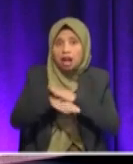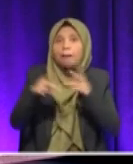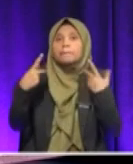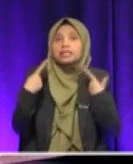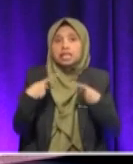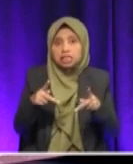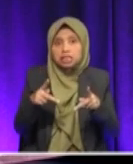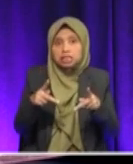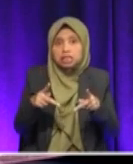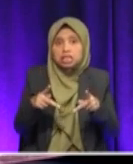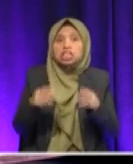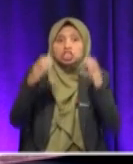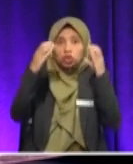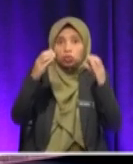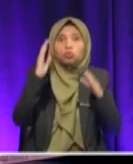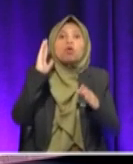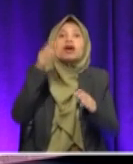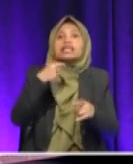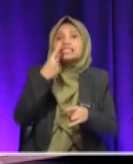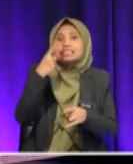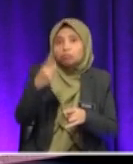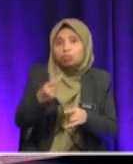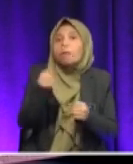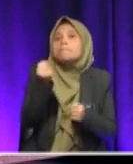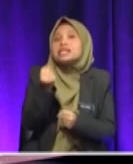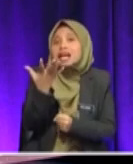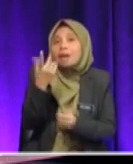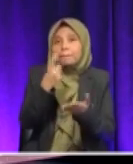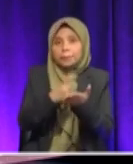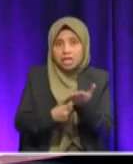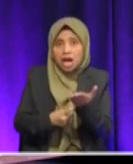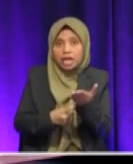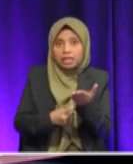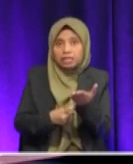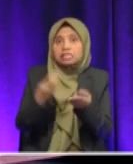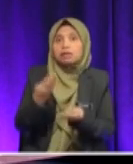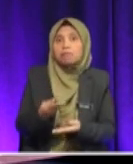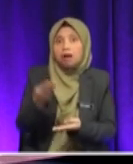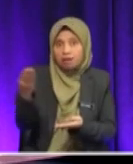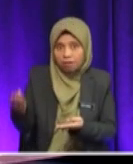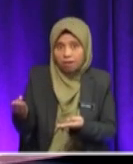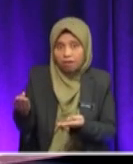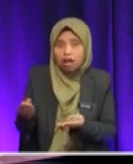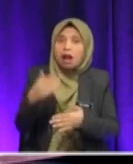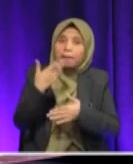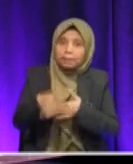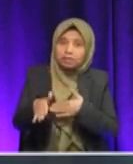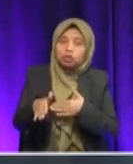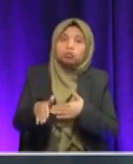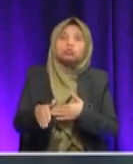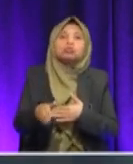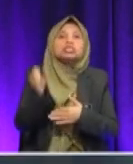akan sebut Berapa harga barang tersebut ah kemudian sapi kebaya menggunakan duit syiling sebenarnya